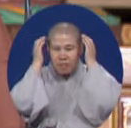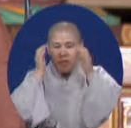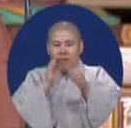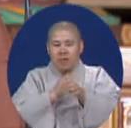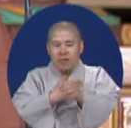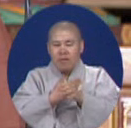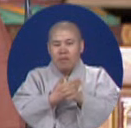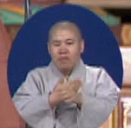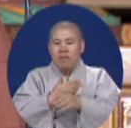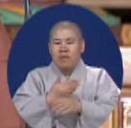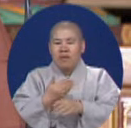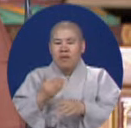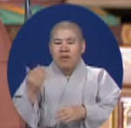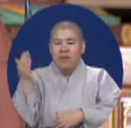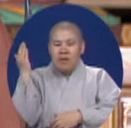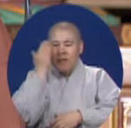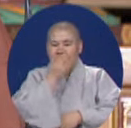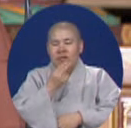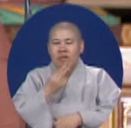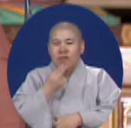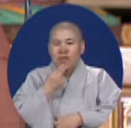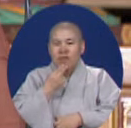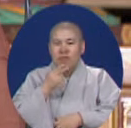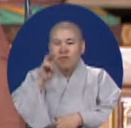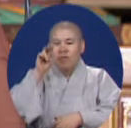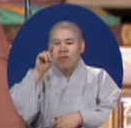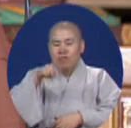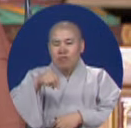번뇌망념이 하나도 없는 상태를 무심이라고 합니다.